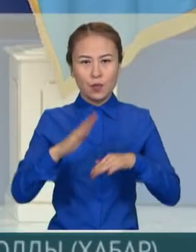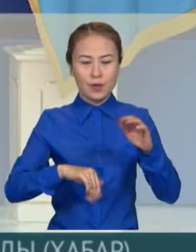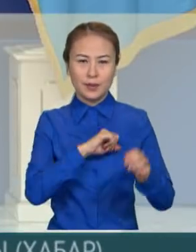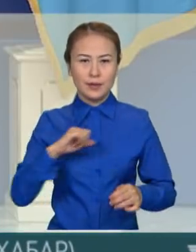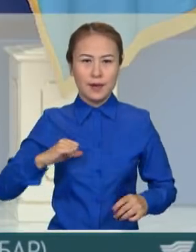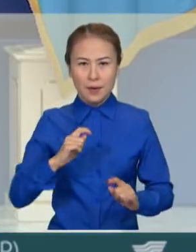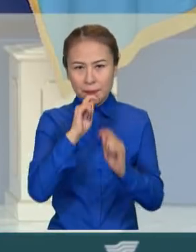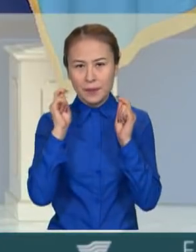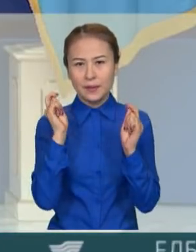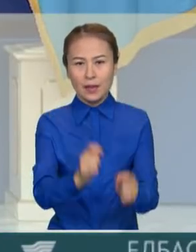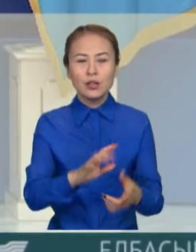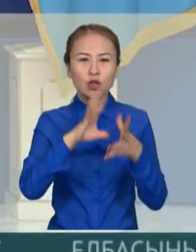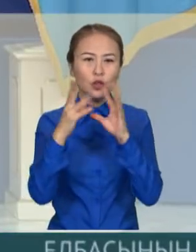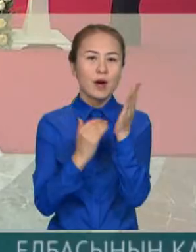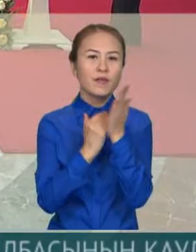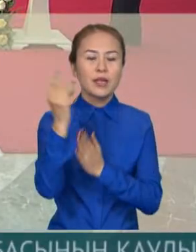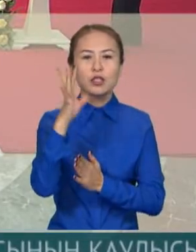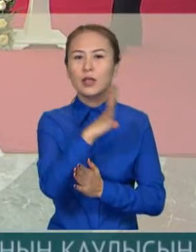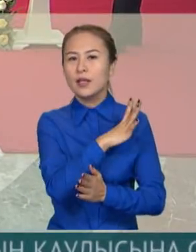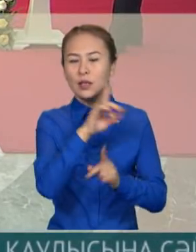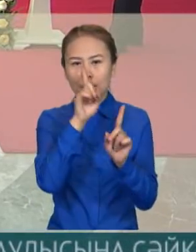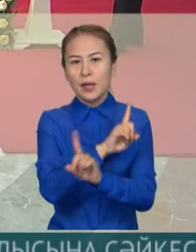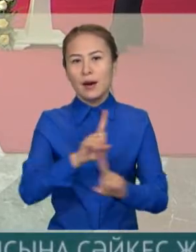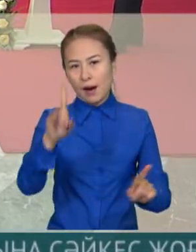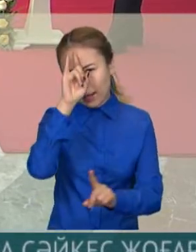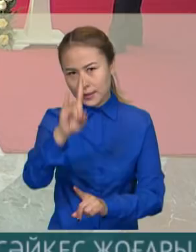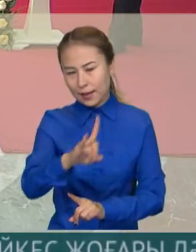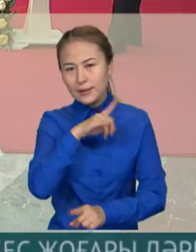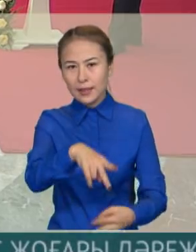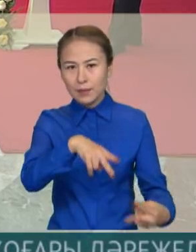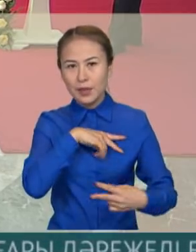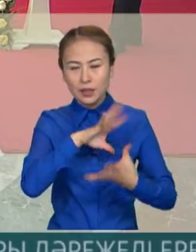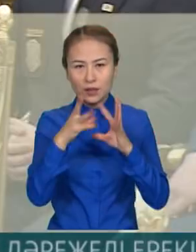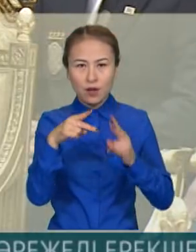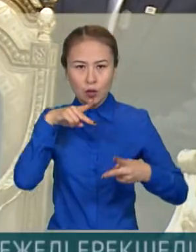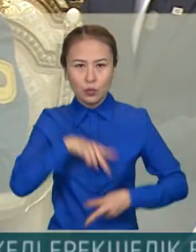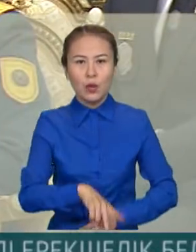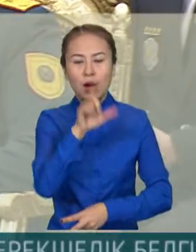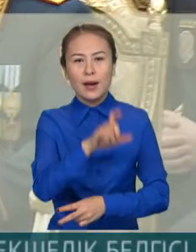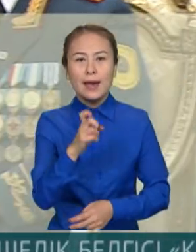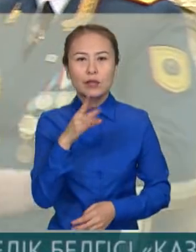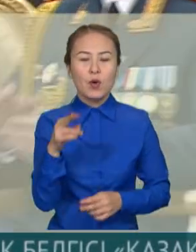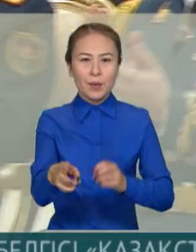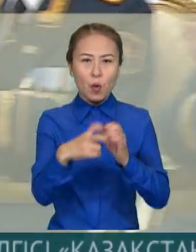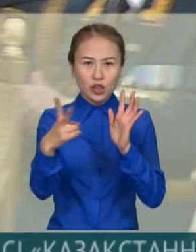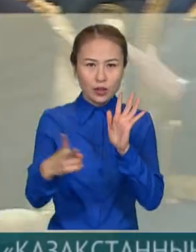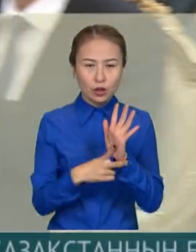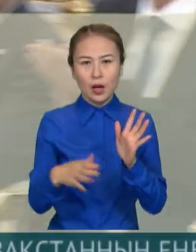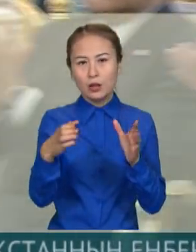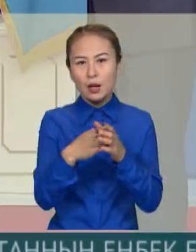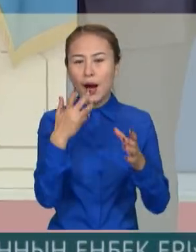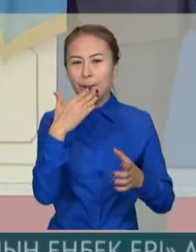табыстады. Елбасының қаулысына сәйкес жоғары дәрежелі ерекшелік белгісі Қазақстанның еңбек ері атағы Астана Экспо 2017